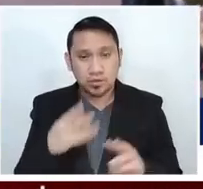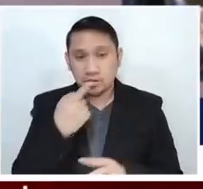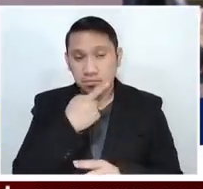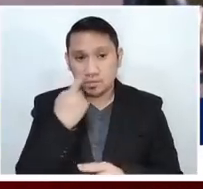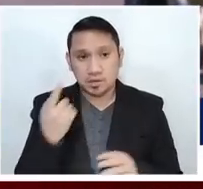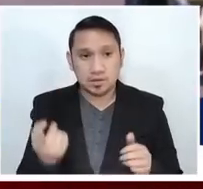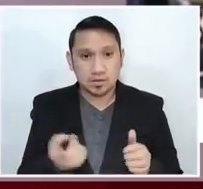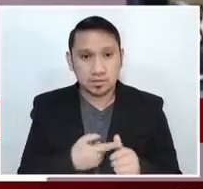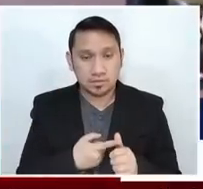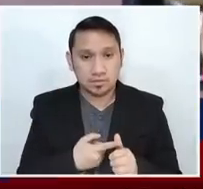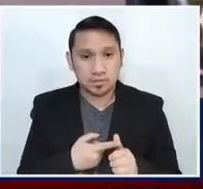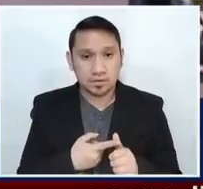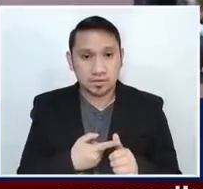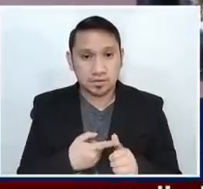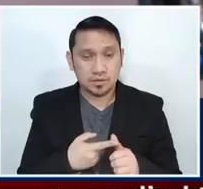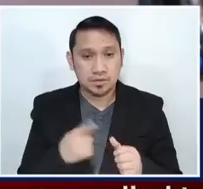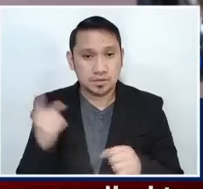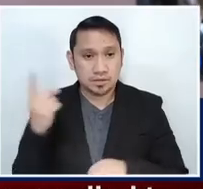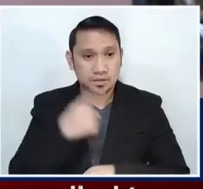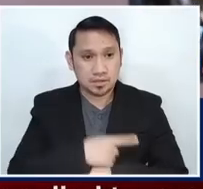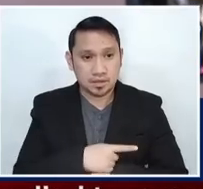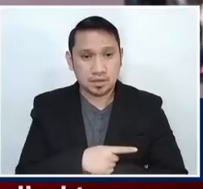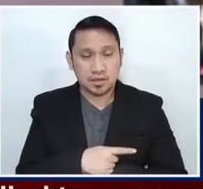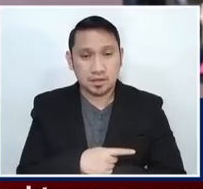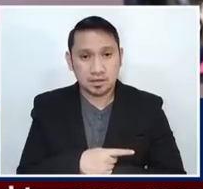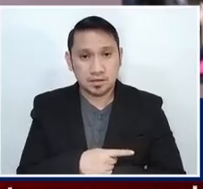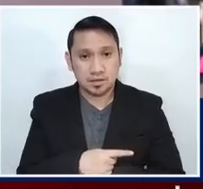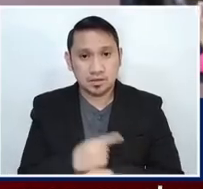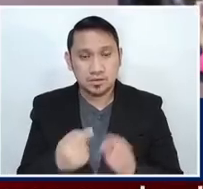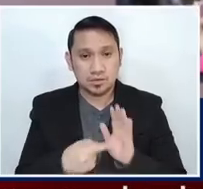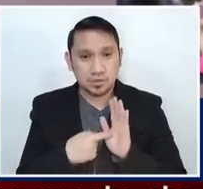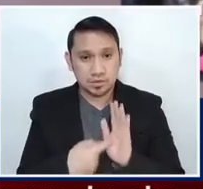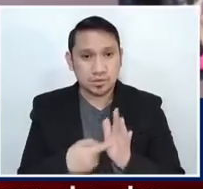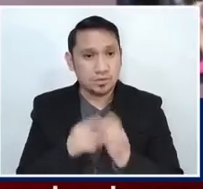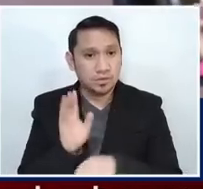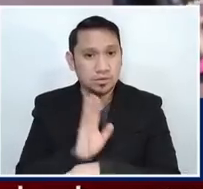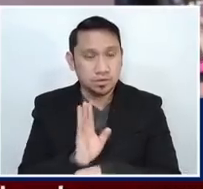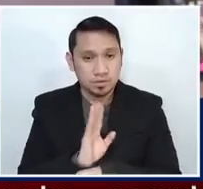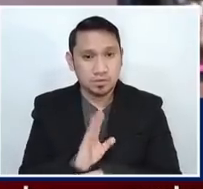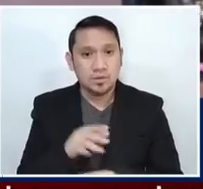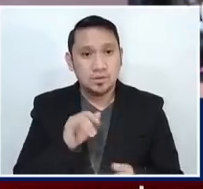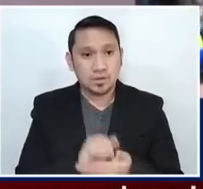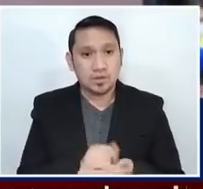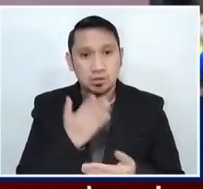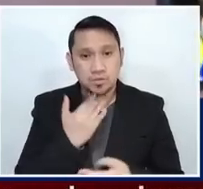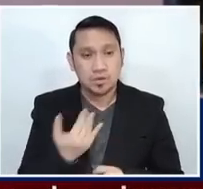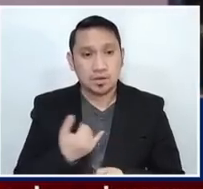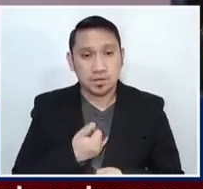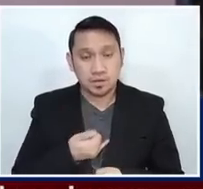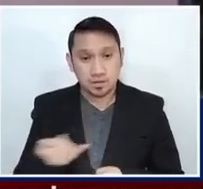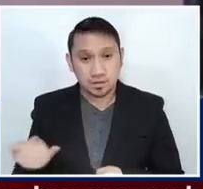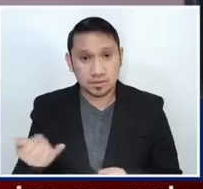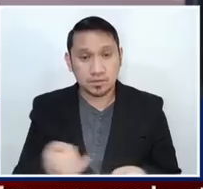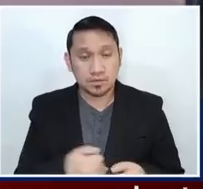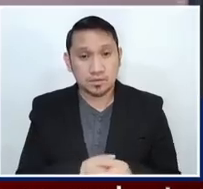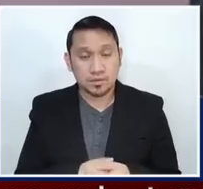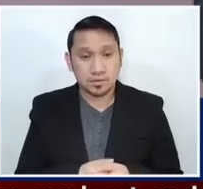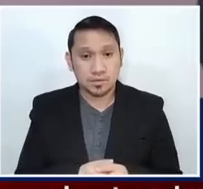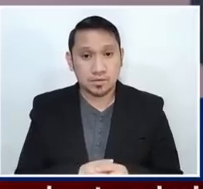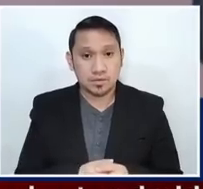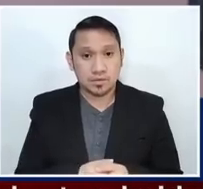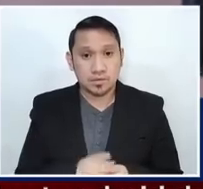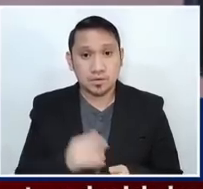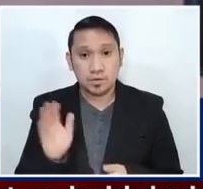lang ang opening day. Ngayon pa lang ilalabas sa sinehan. Kaya't naanyayahan ko kung ano man ang panig ninyo